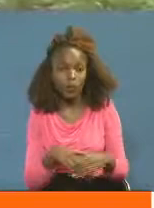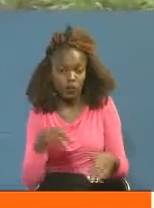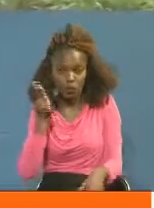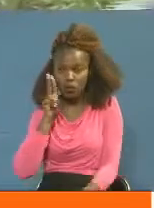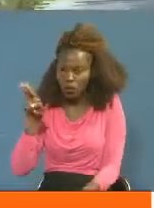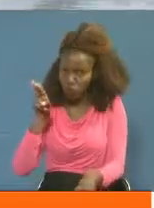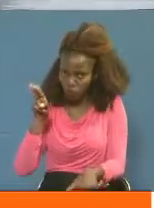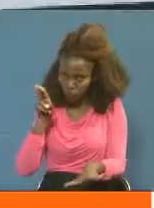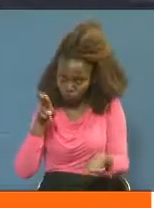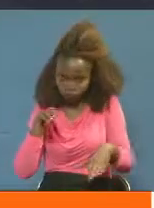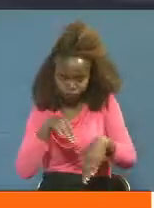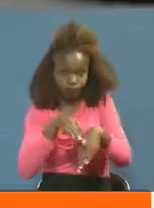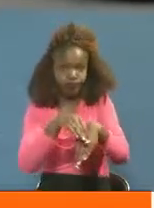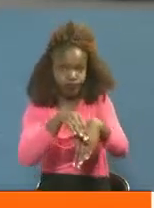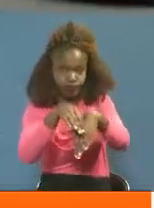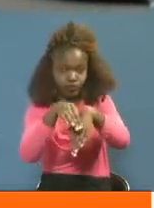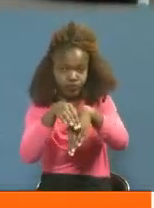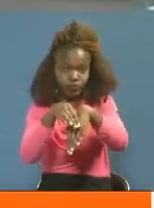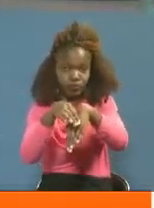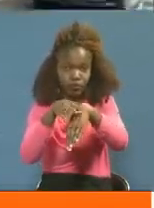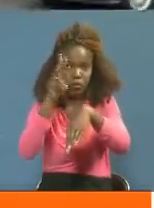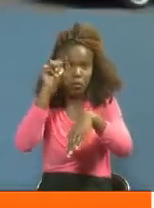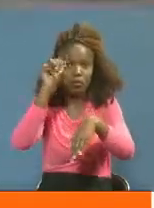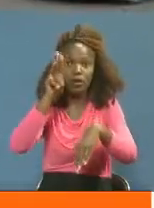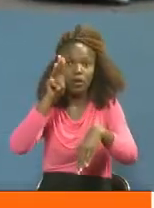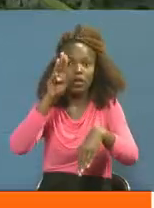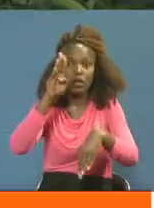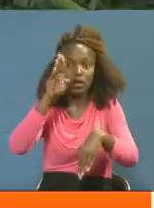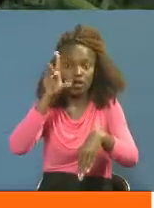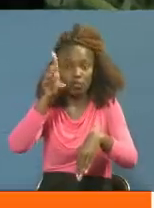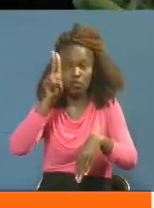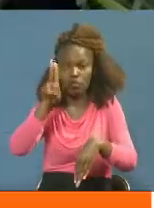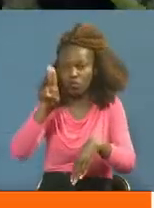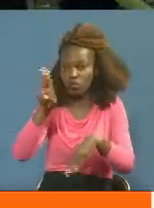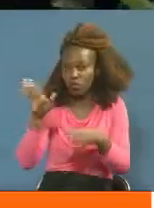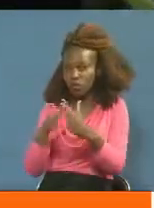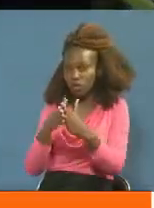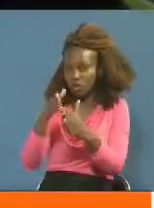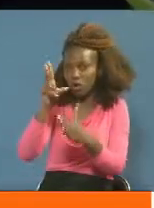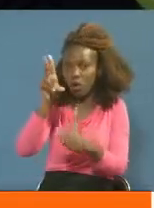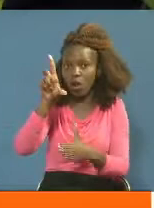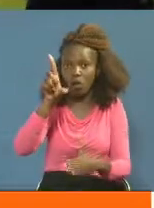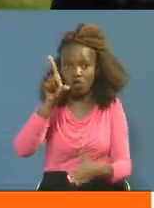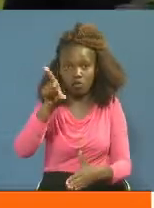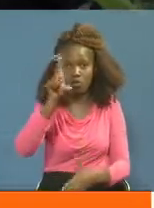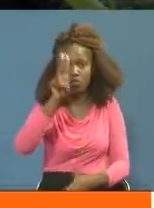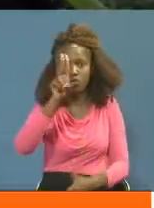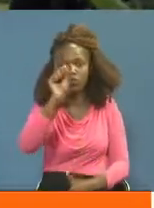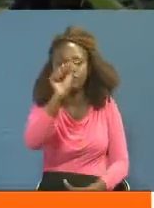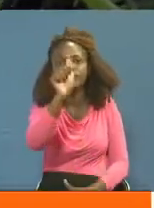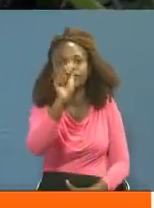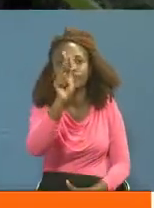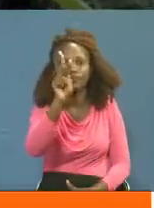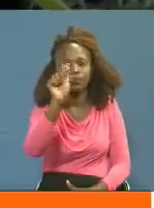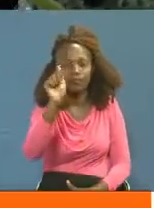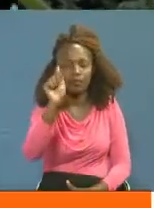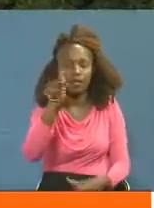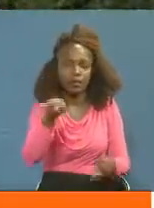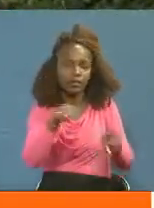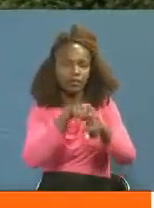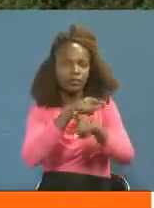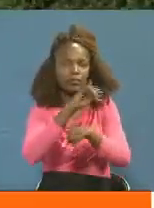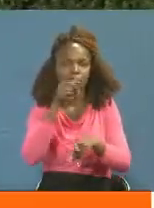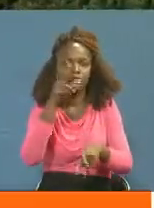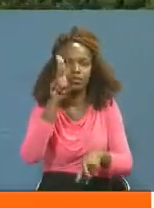Uhuru aliandamana na kaimu jaji mkuu Filomena Mwilu, spika wa seneti Kenneth Lusaka na mwenzake wa bunge la kitaifa